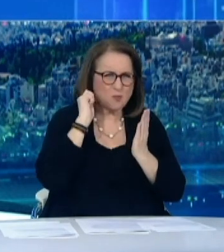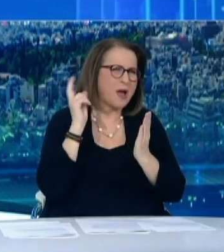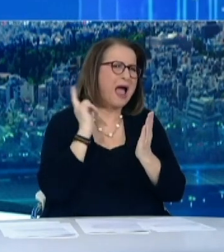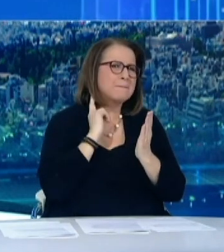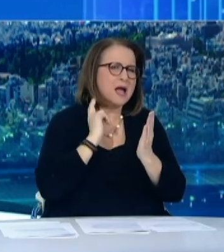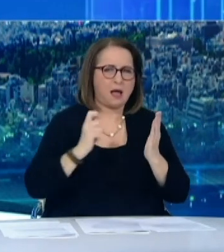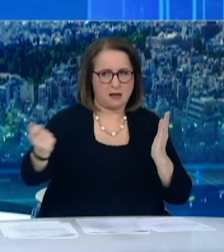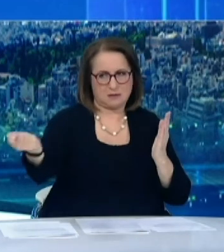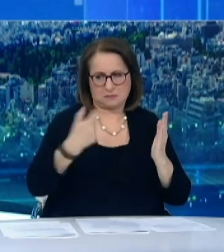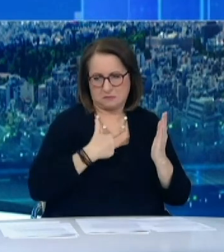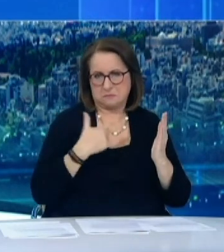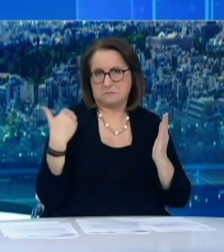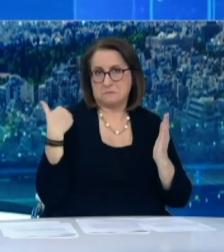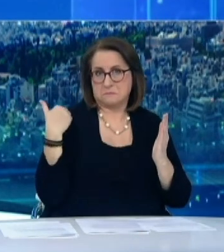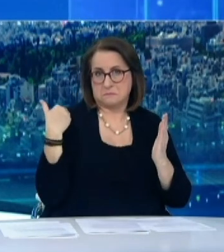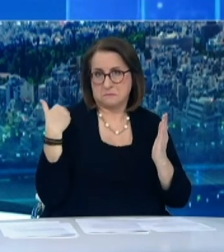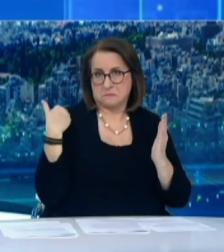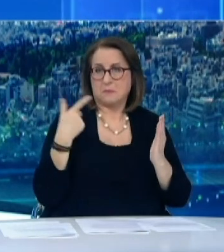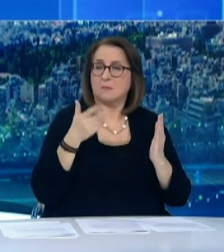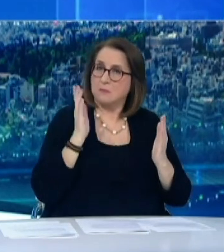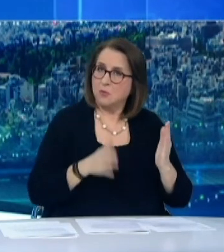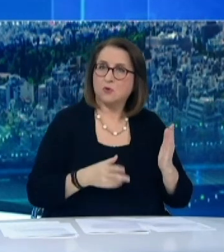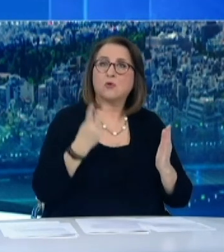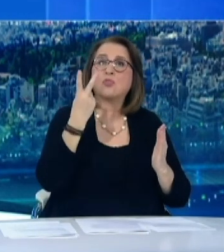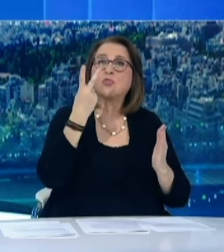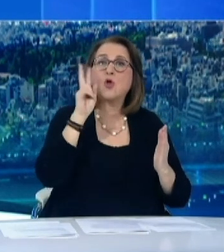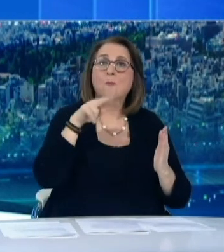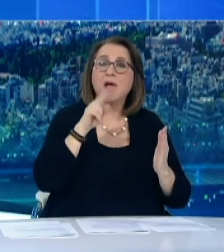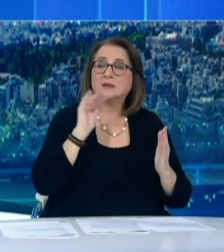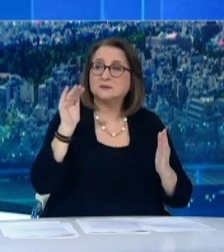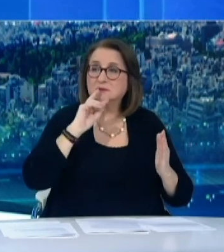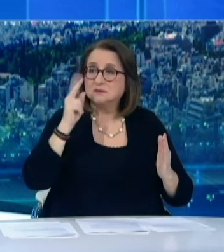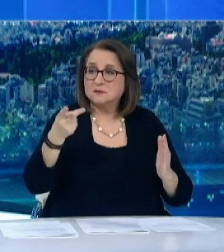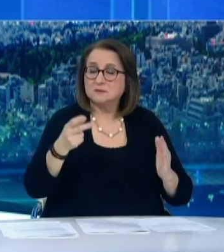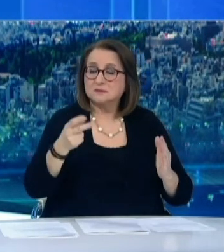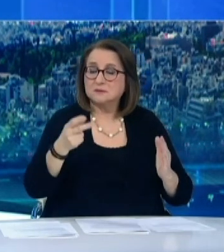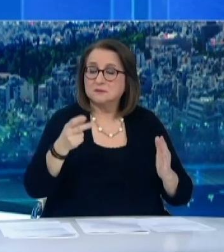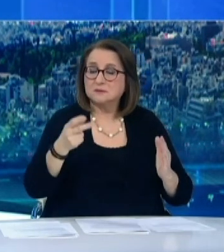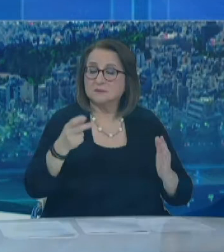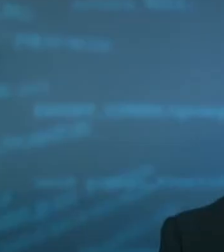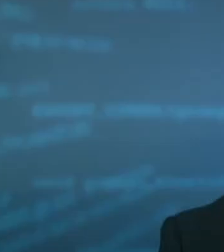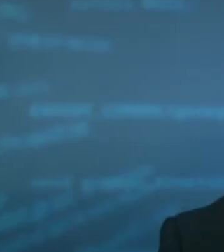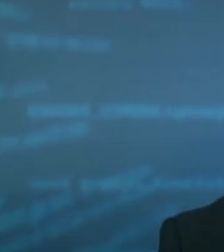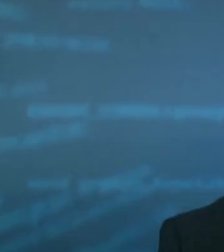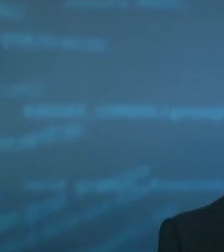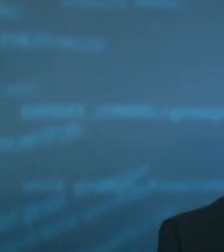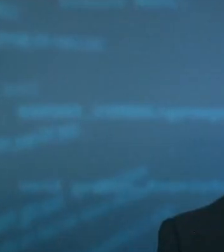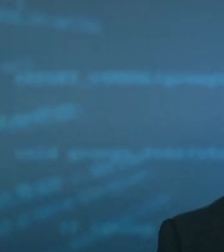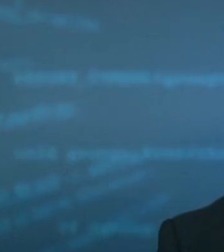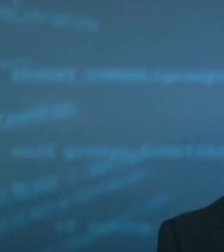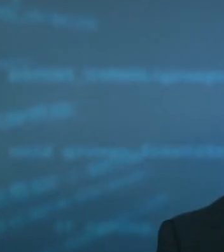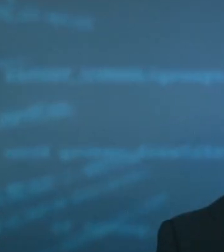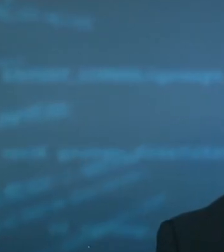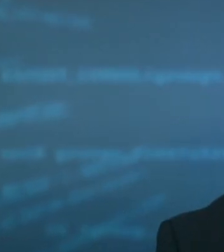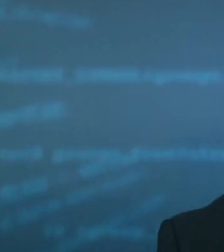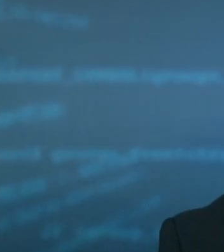διάστημα 24 ώρων έτσι ώστε να απαντήσουν αν αποδέχονται ή όχι το ραντεβού τους. Πάμε στην αγορά